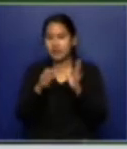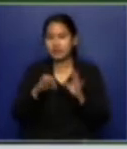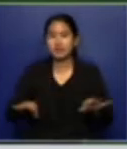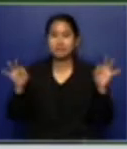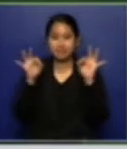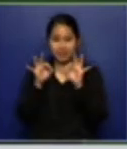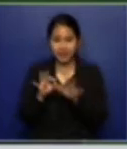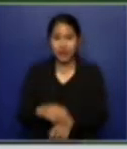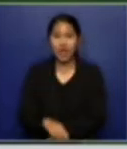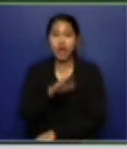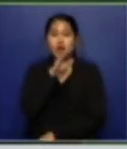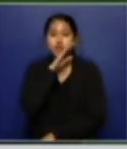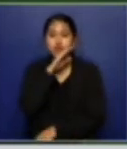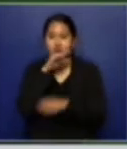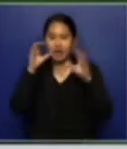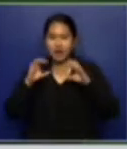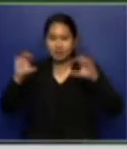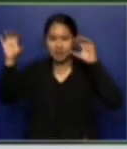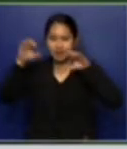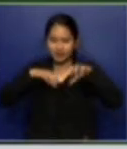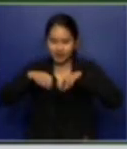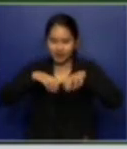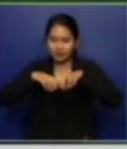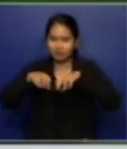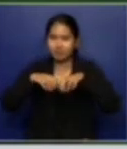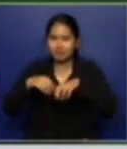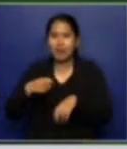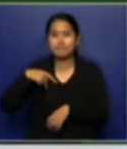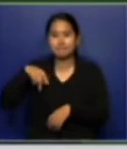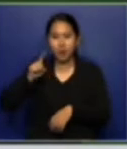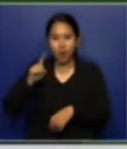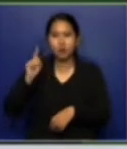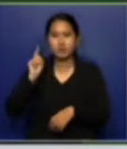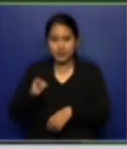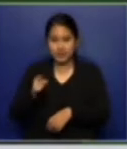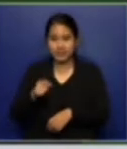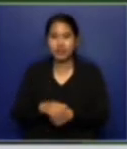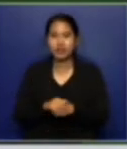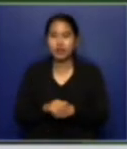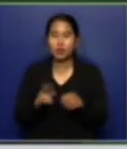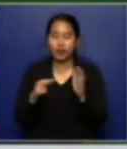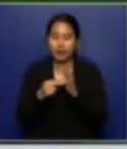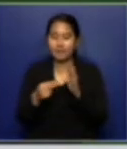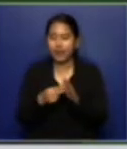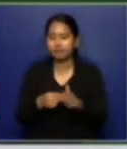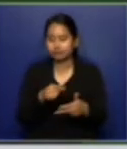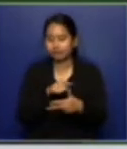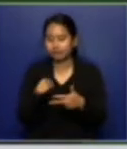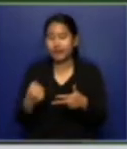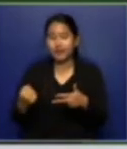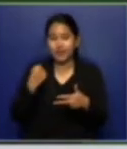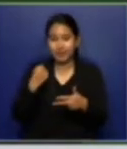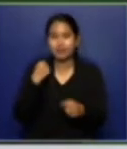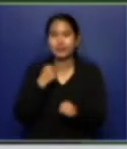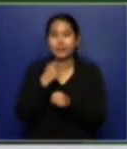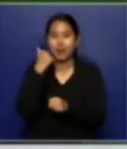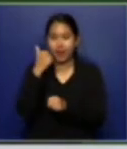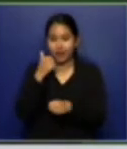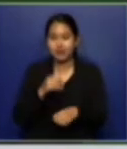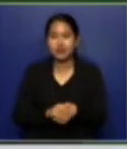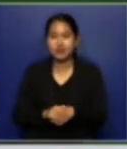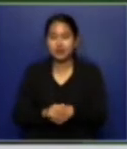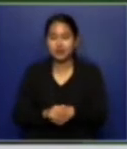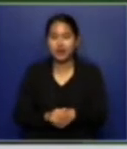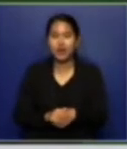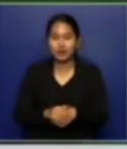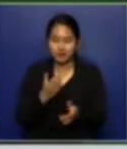ญหากรัฐบาลบริหารงบประมาณได้อย่างมีประสิทธิภาพก็จะสามารถสร้างความเข้มแข็งให้ประเทศได้งบประมา